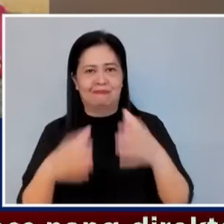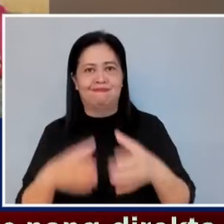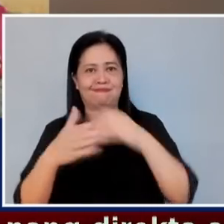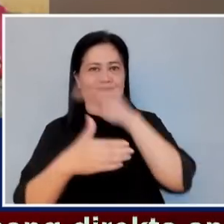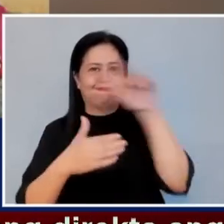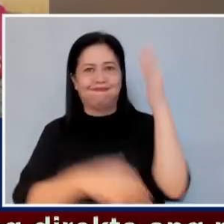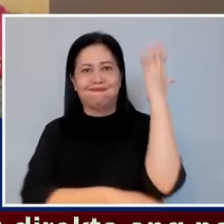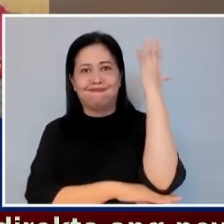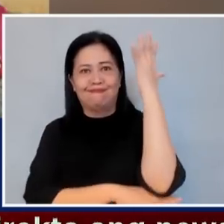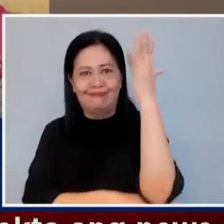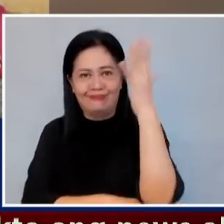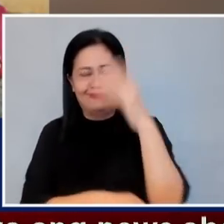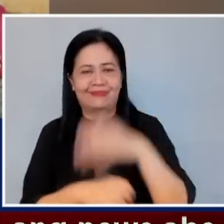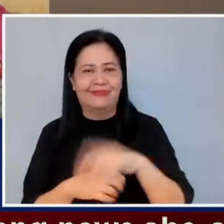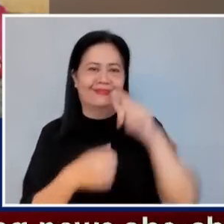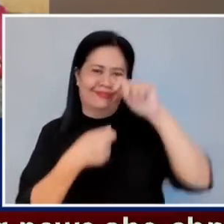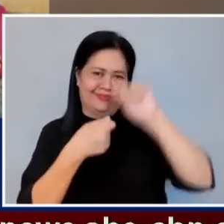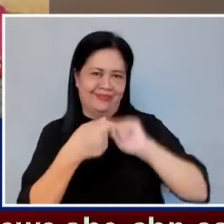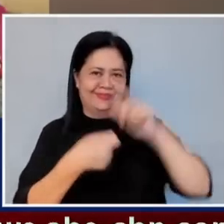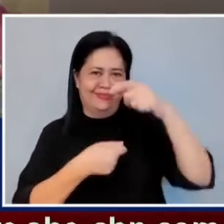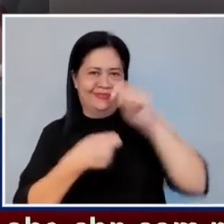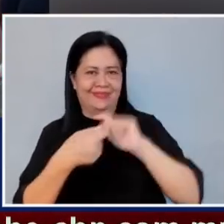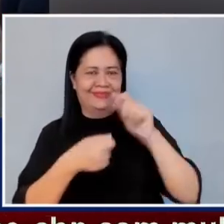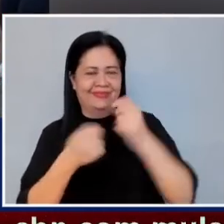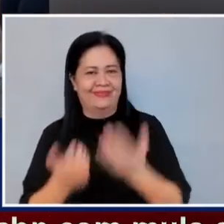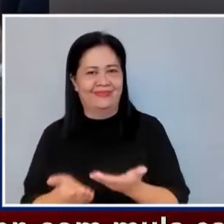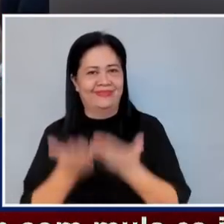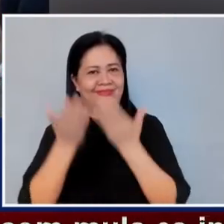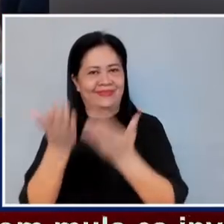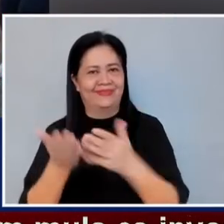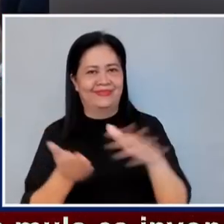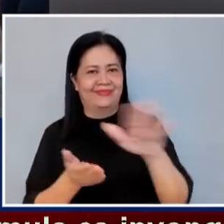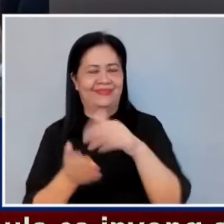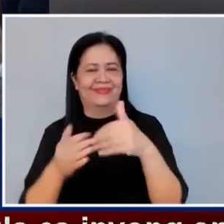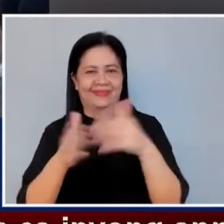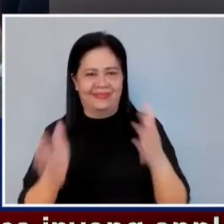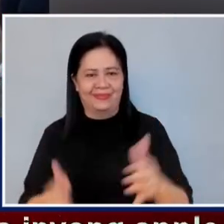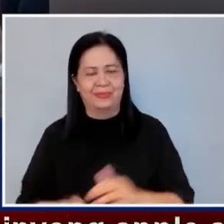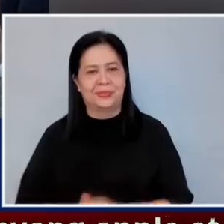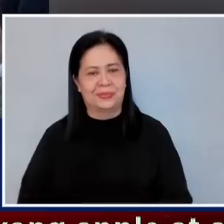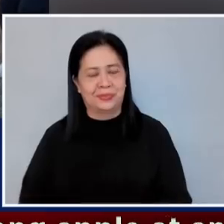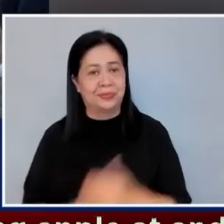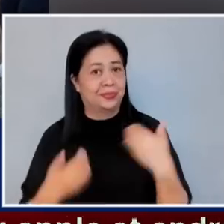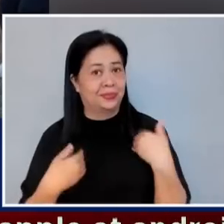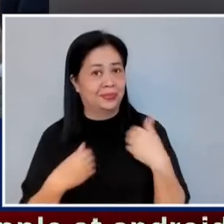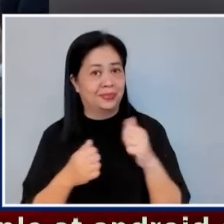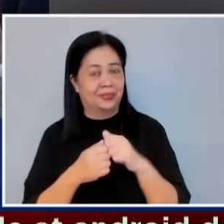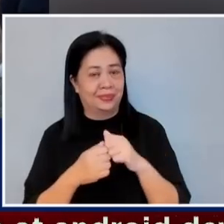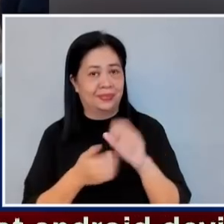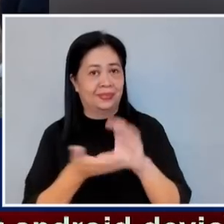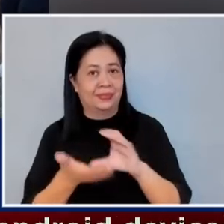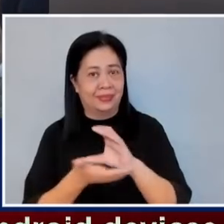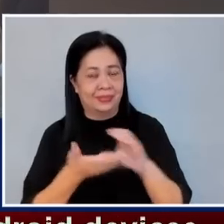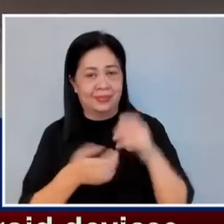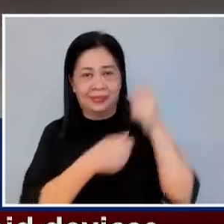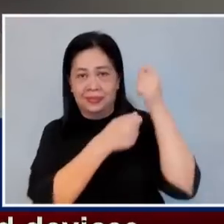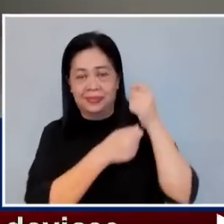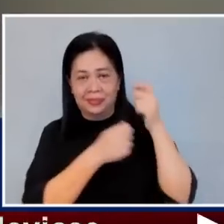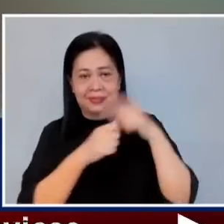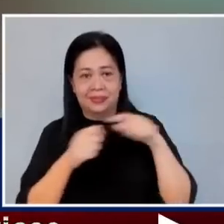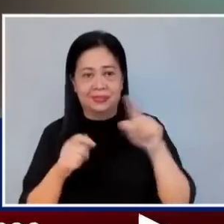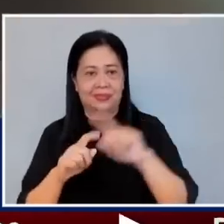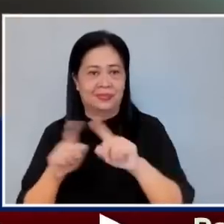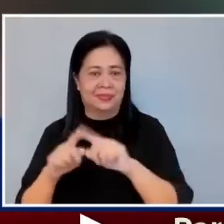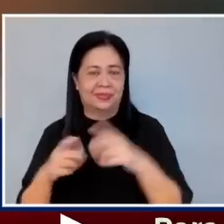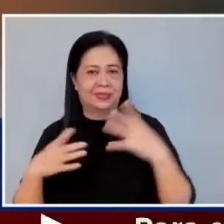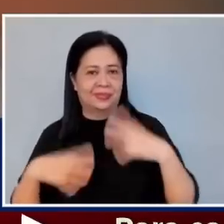puno ng saging ang hinandog sa kanya ng mga bata. May kasama pa itong cake, balloons, bag,